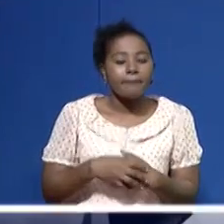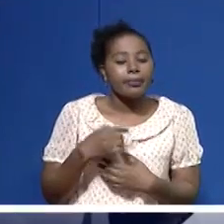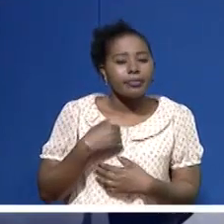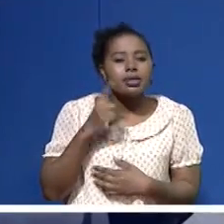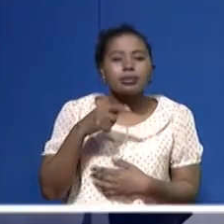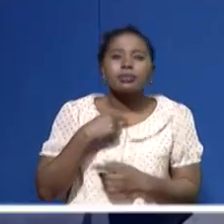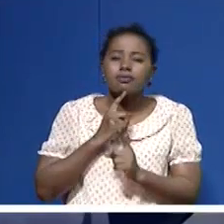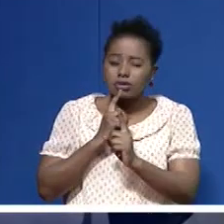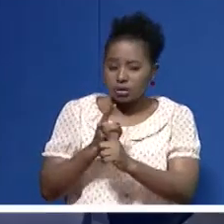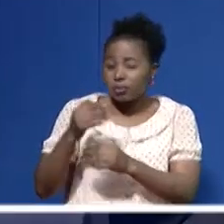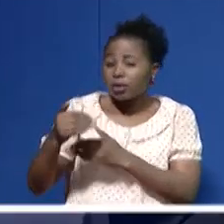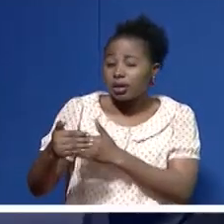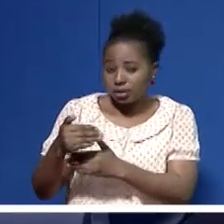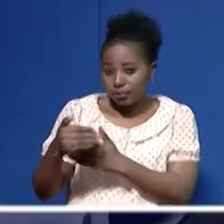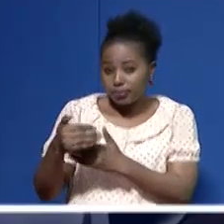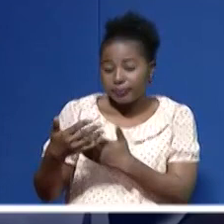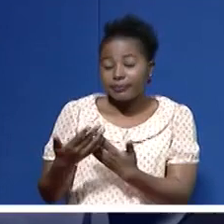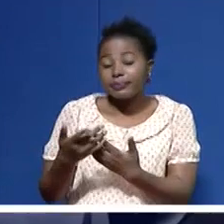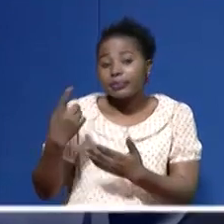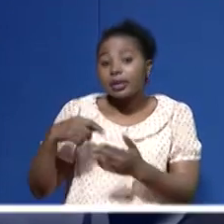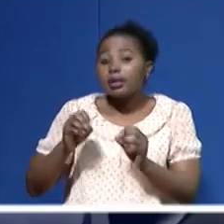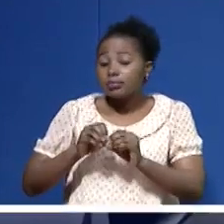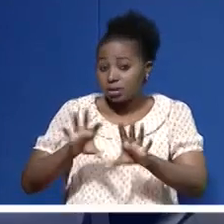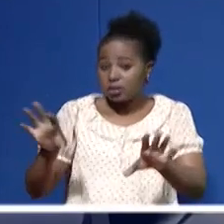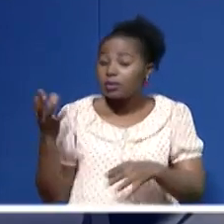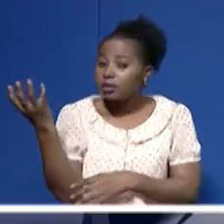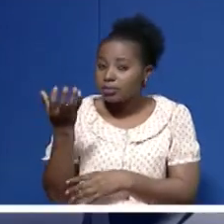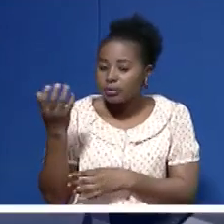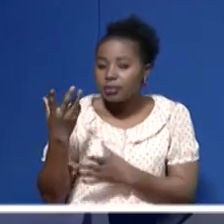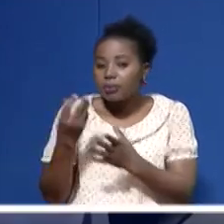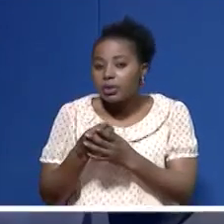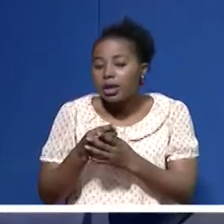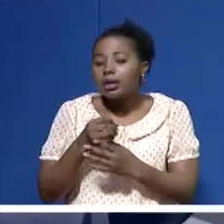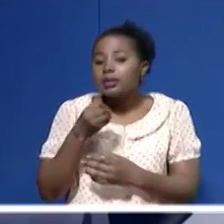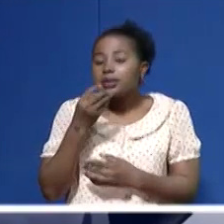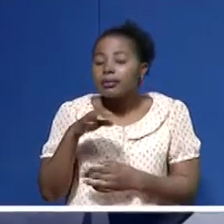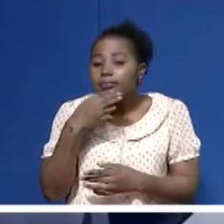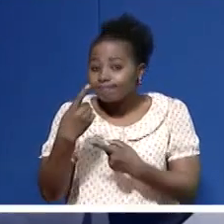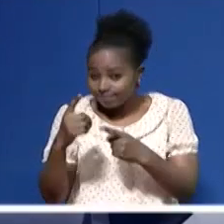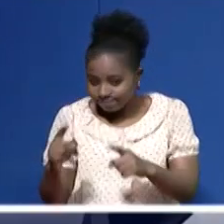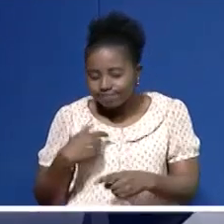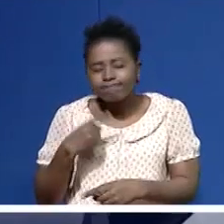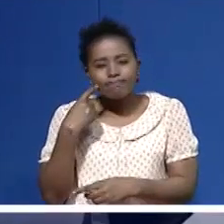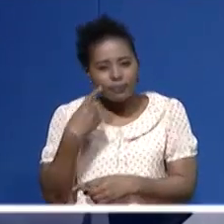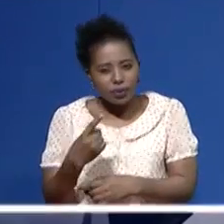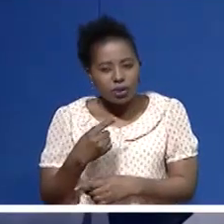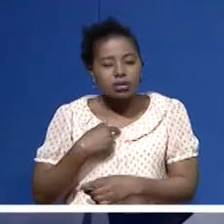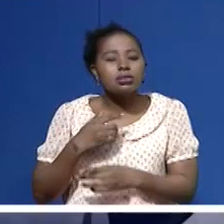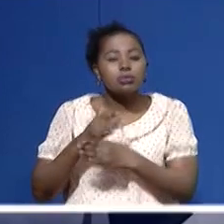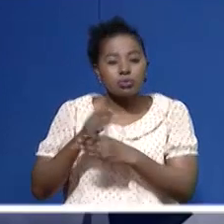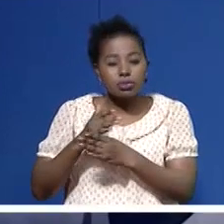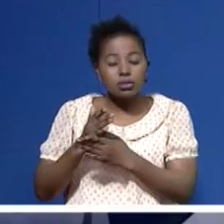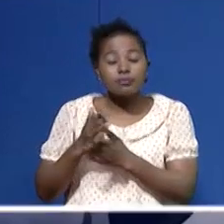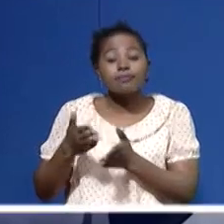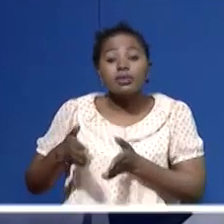Nimekuwa nikifuatilia kwa ukaribu sana kwenye mitandao ya kijamii na media mbalimbali. Naona kabisa kama tutumie njia